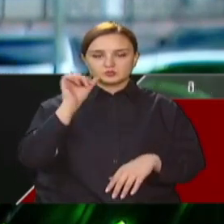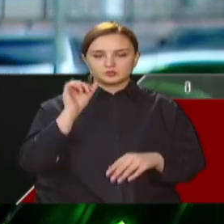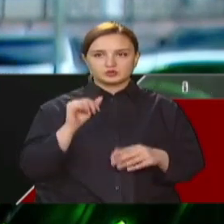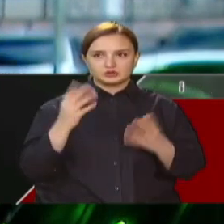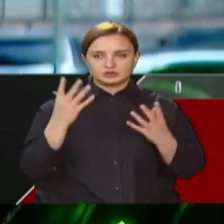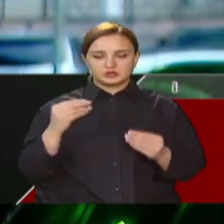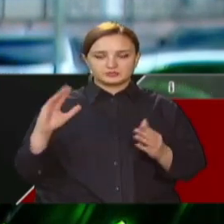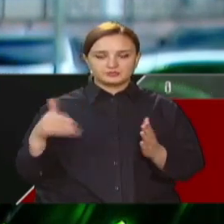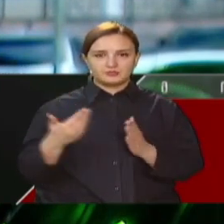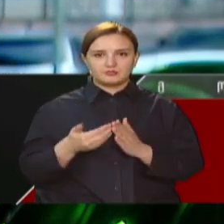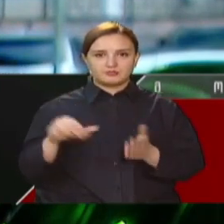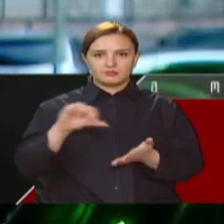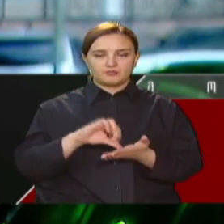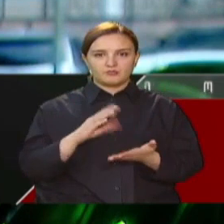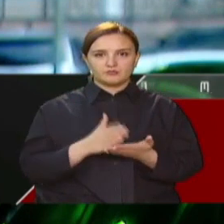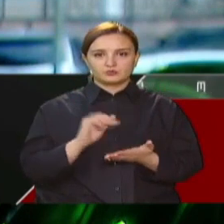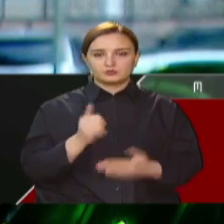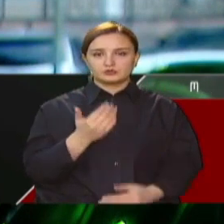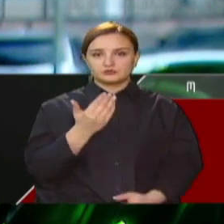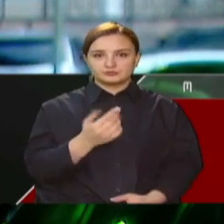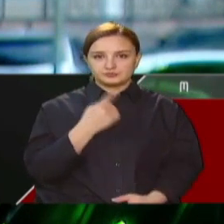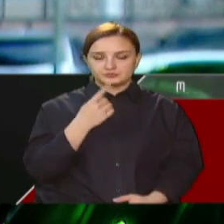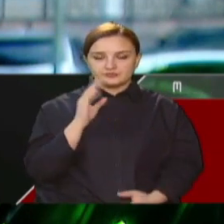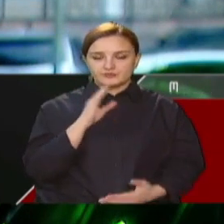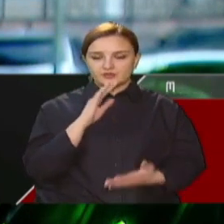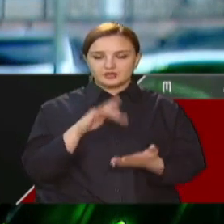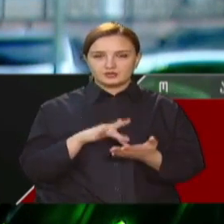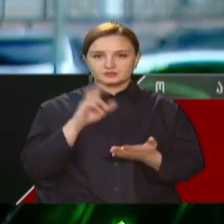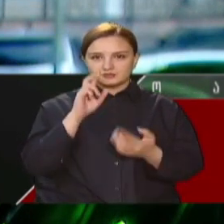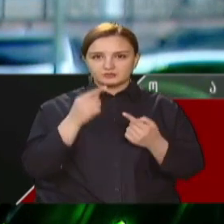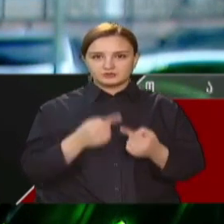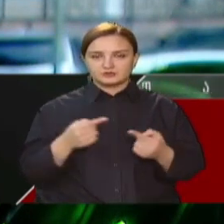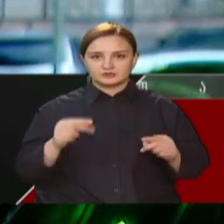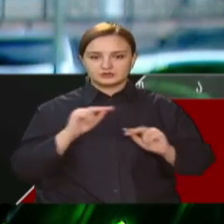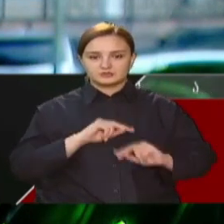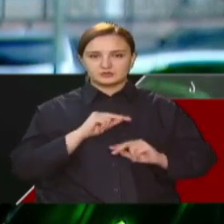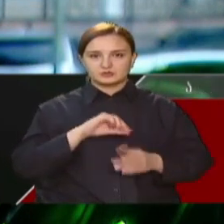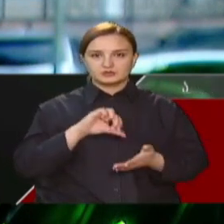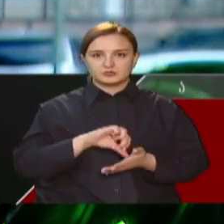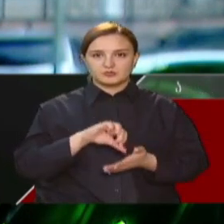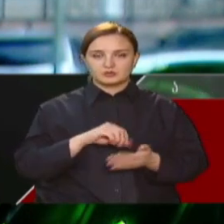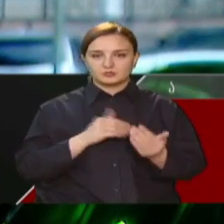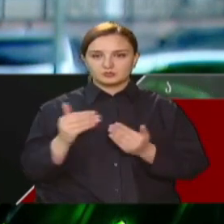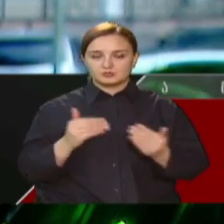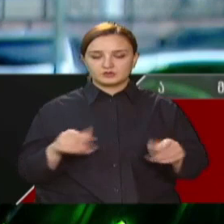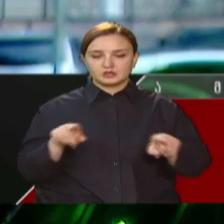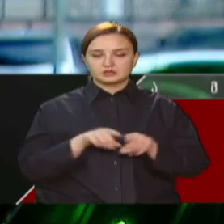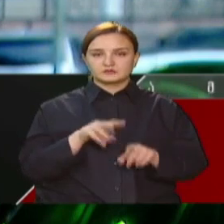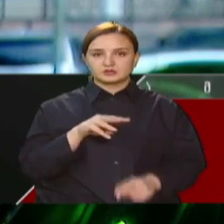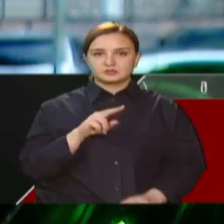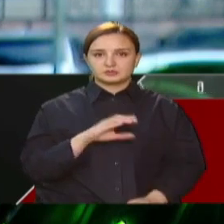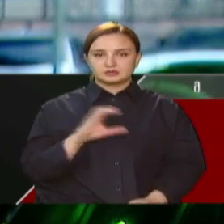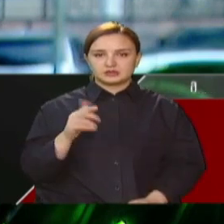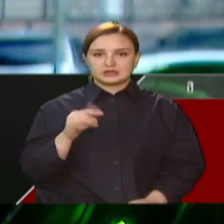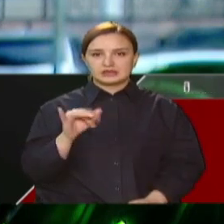დღიდან მოყოლებული. Აქ იმყოფებიან, როგორც შენც აღნიშნე, როგორც დედაქალაქის მთავრობის სხვადასხვა სამსახურის წარმომადგენლები, ასევე შპს Green